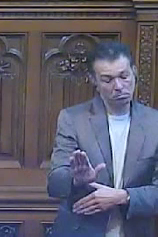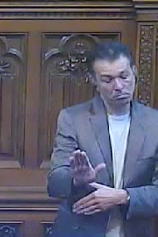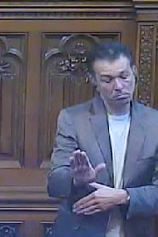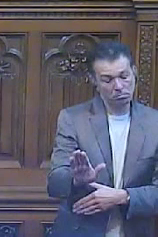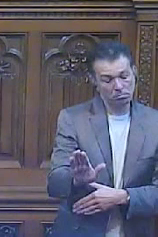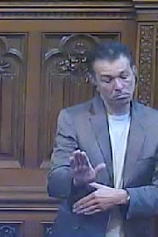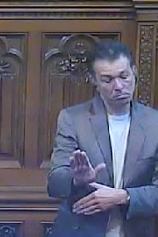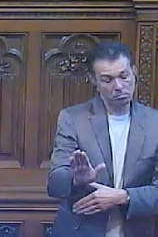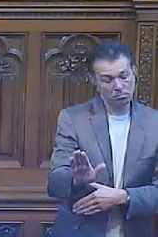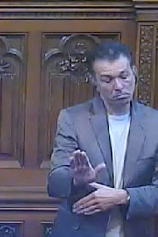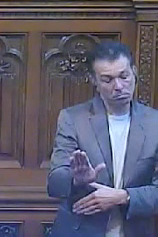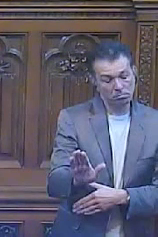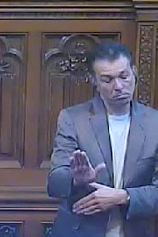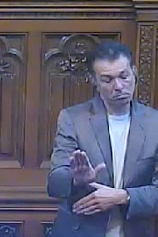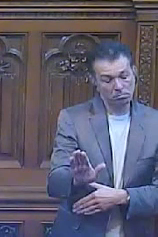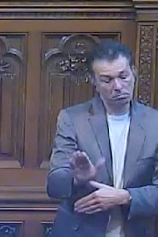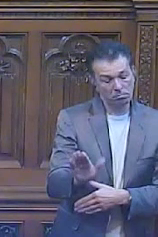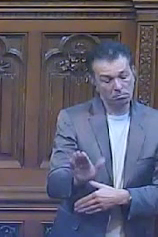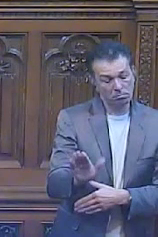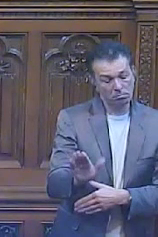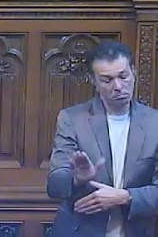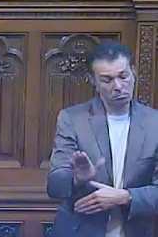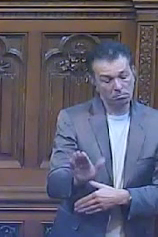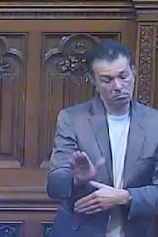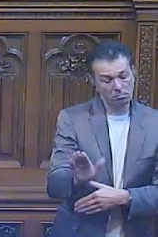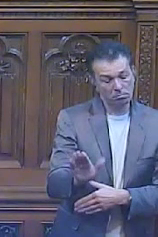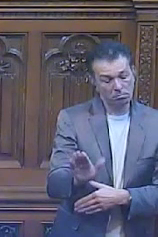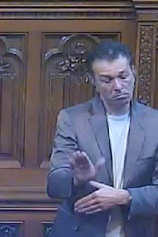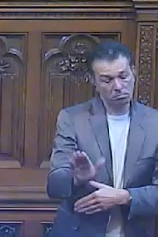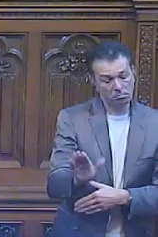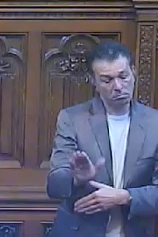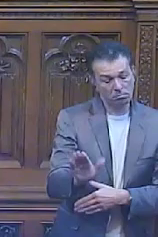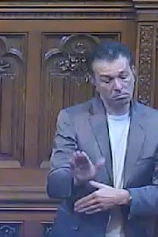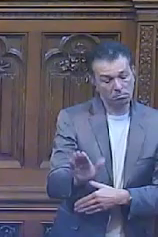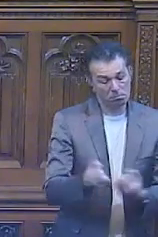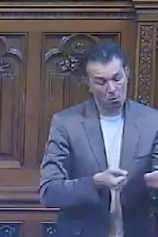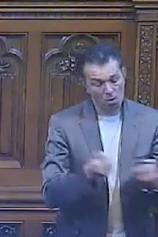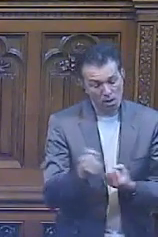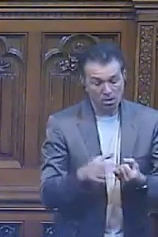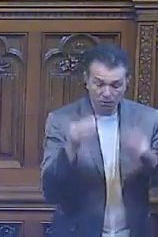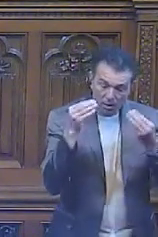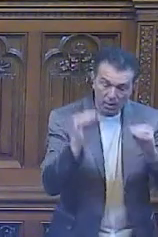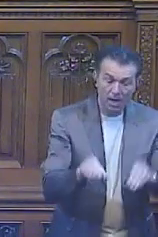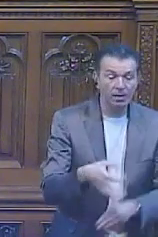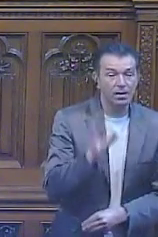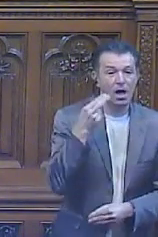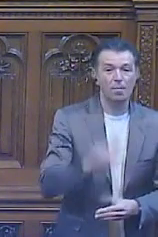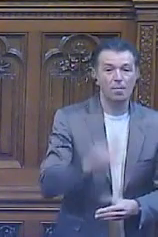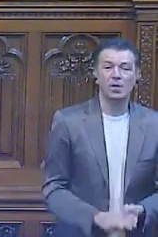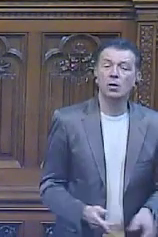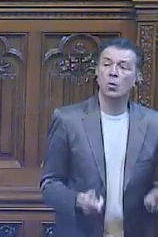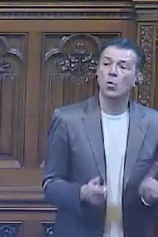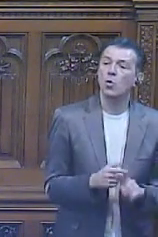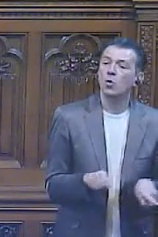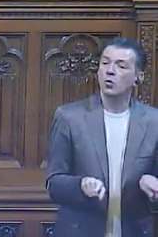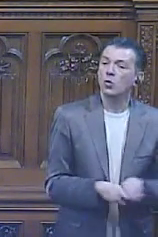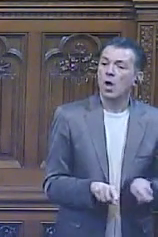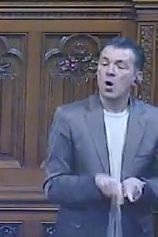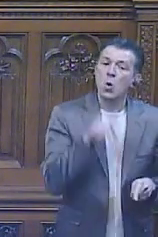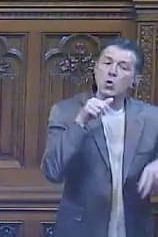Belastungspolitik mutwillig die Menschen in die Armut getrieben. Ja, das ist Ihre Politik, meine sehr geehrten Damen und Herren. Und Sie haben durch